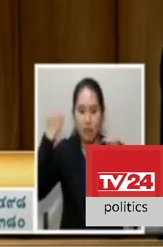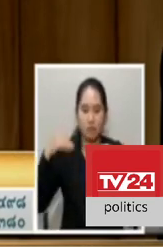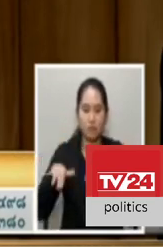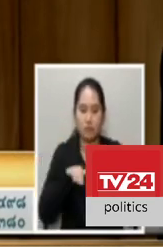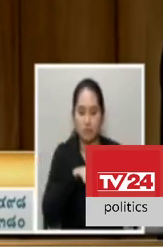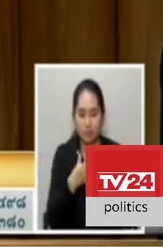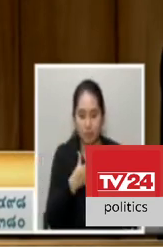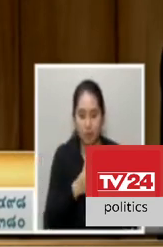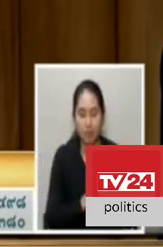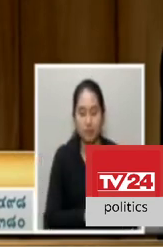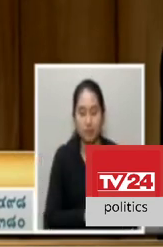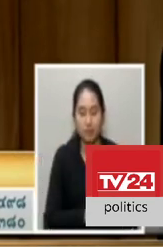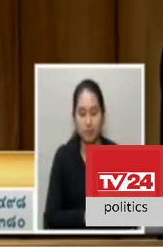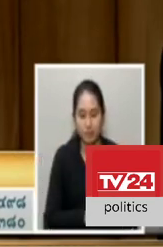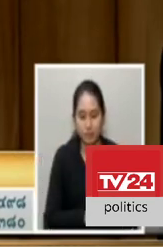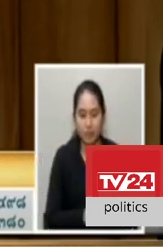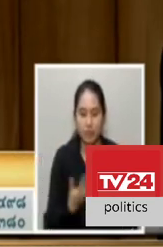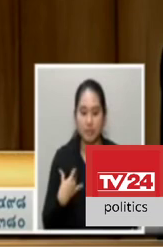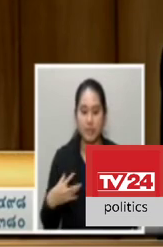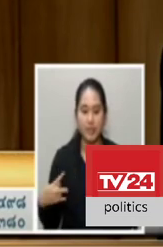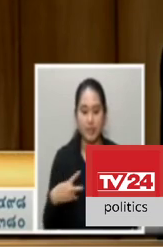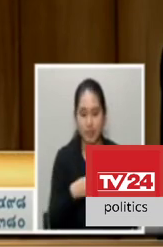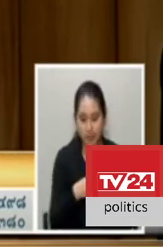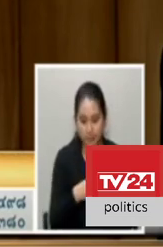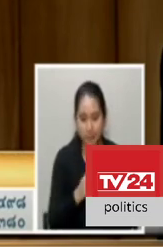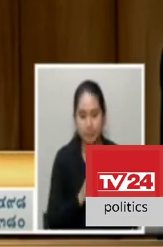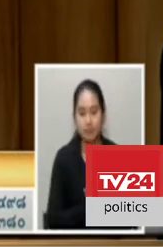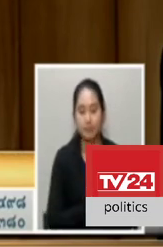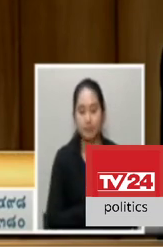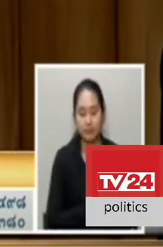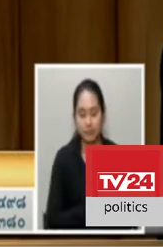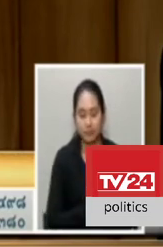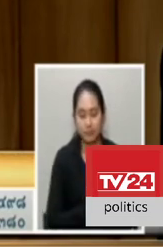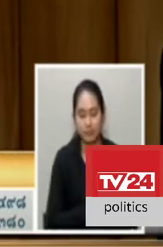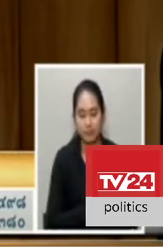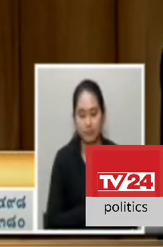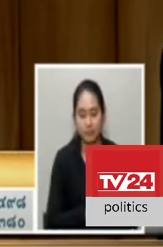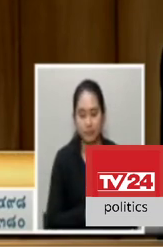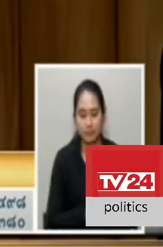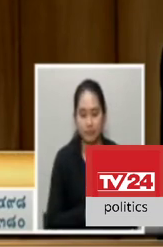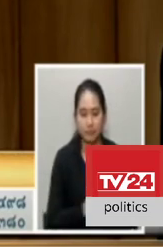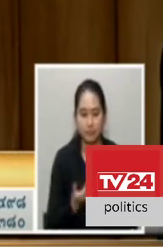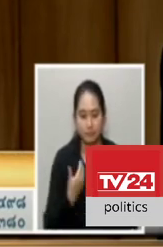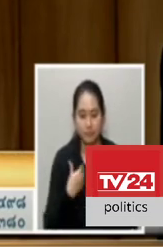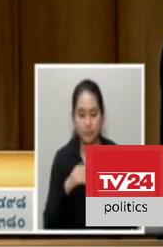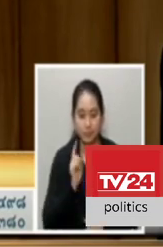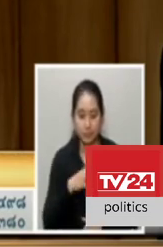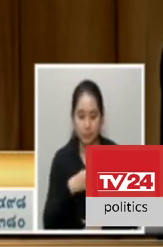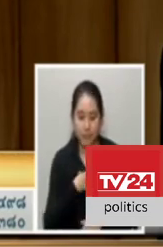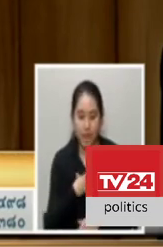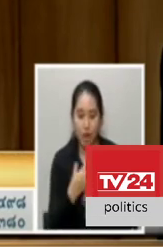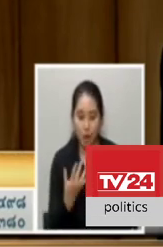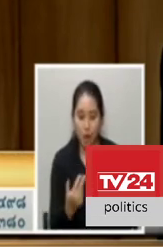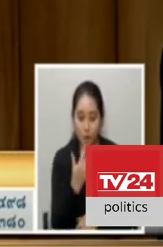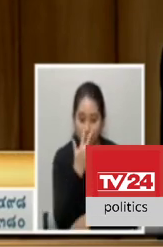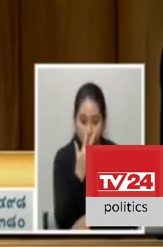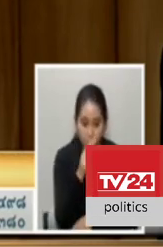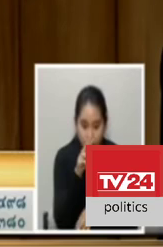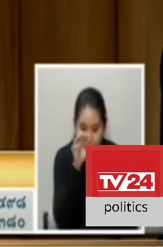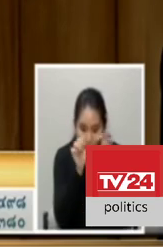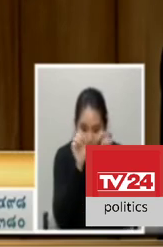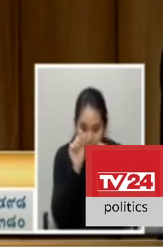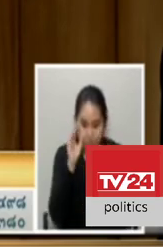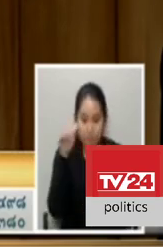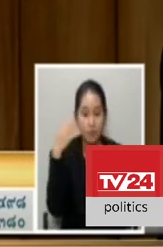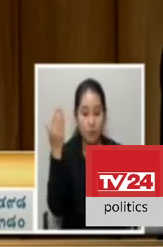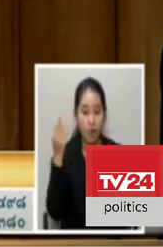นะก็เลยทิ้งๆกันไว้นะแม้ว่าจะเกินกับเขาว่าเราอยากเป็นผู้สังเกตการไปก่อนแต่อย่างไรก็ตามณ